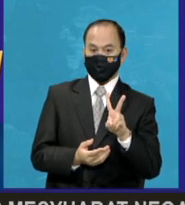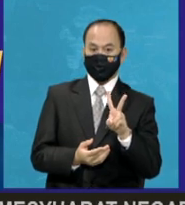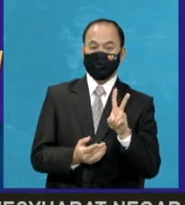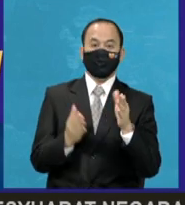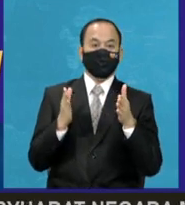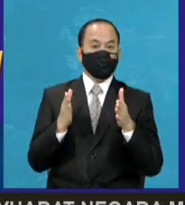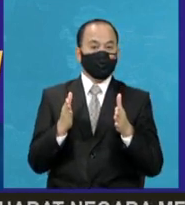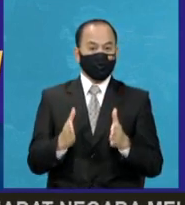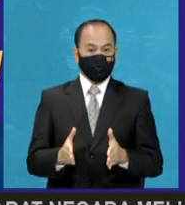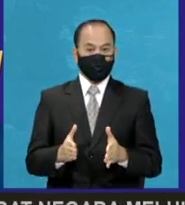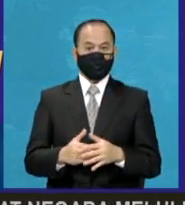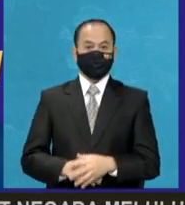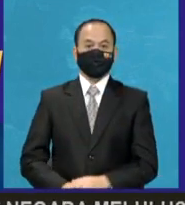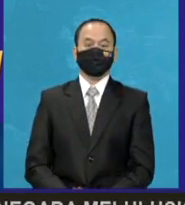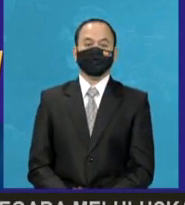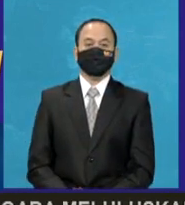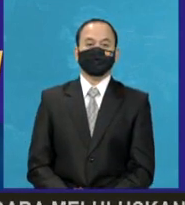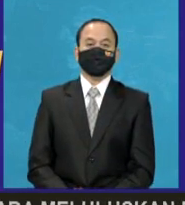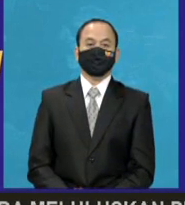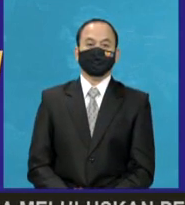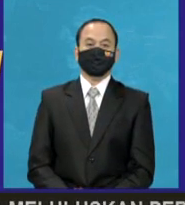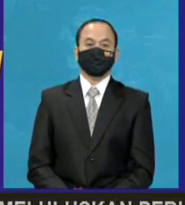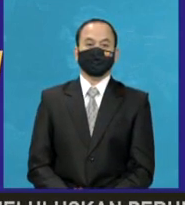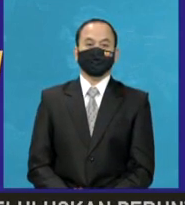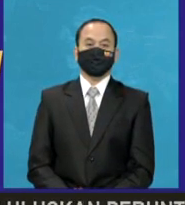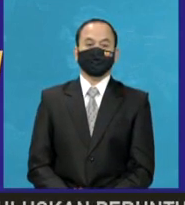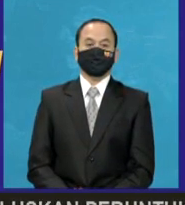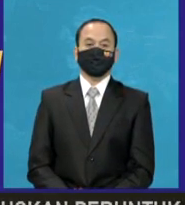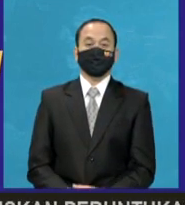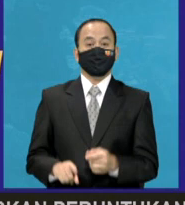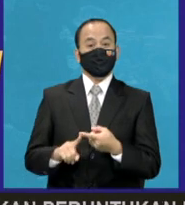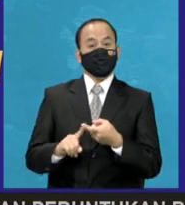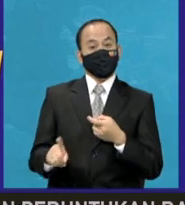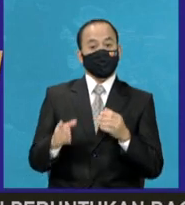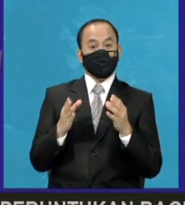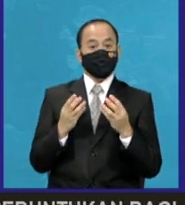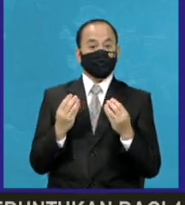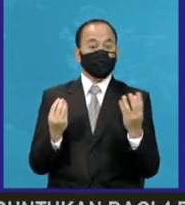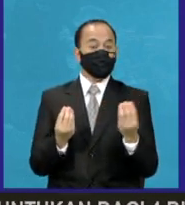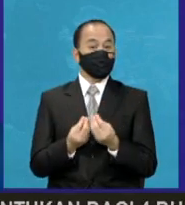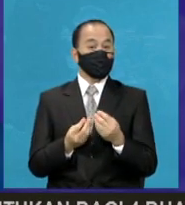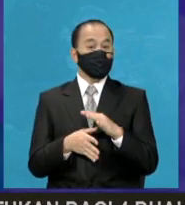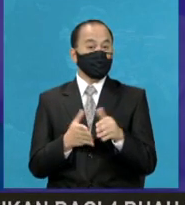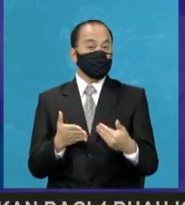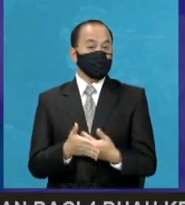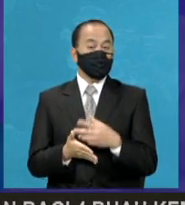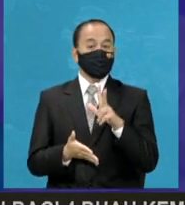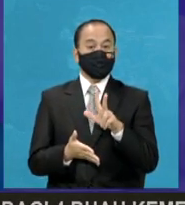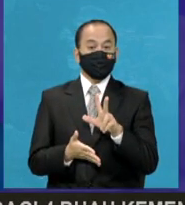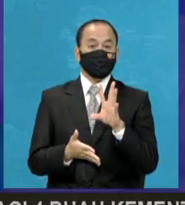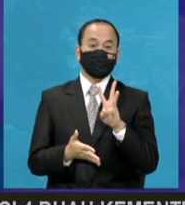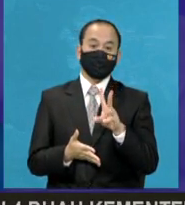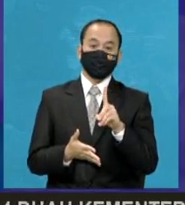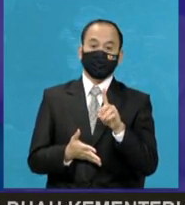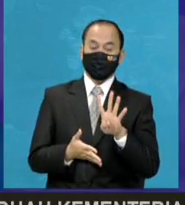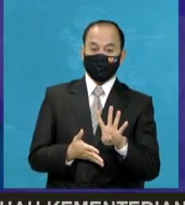67777 dua orang Hai daripada jumlah khas baru ini 3614